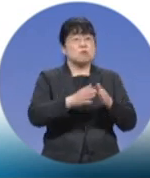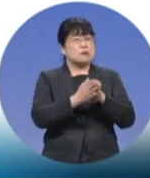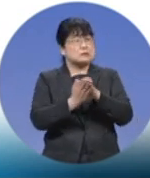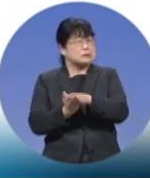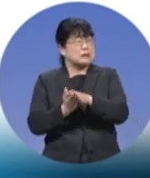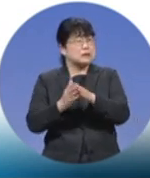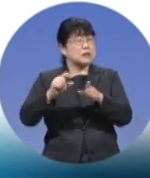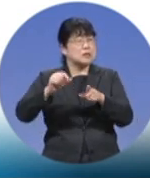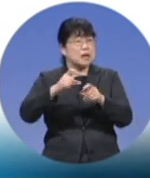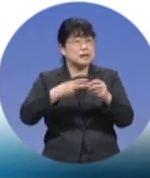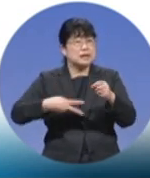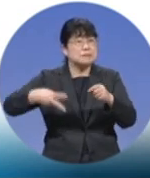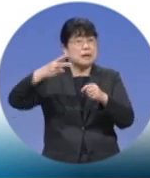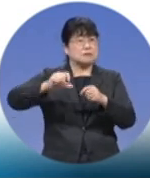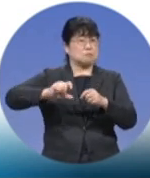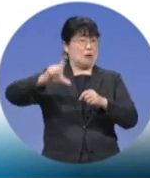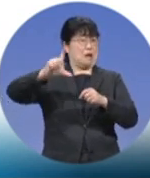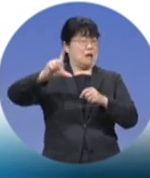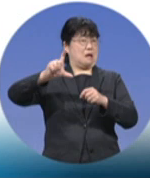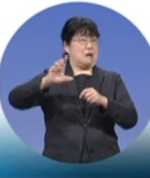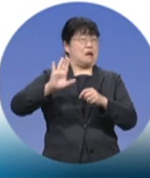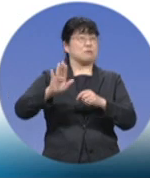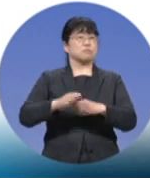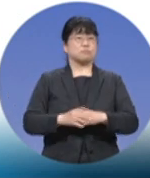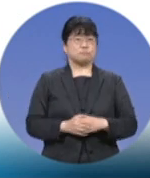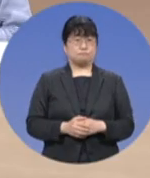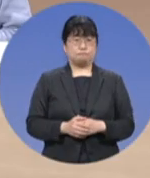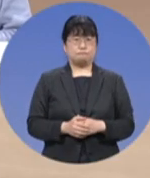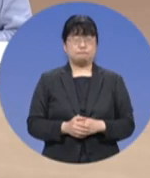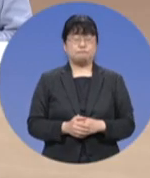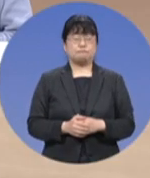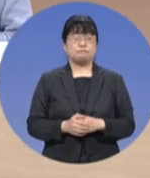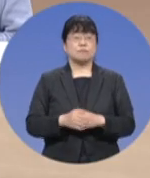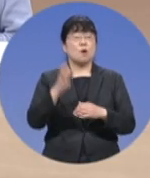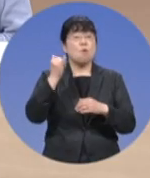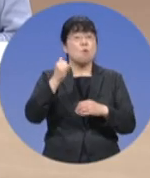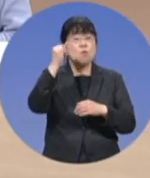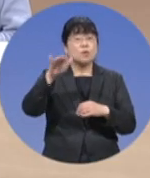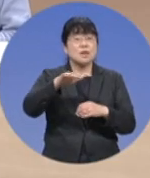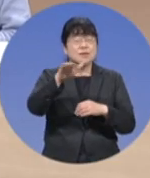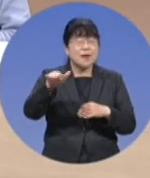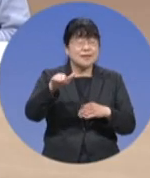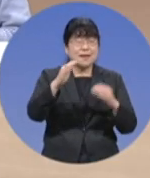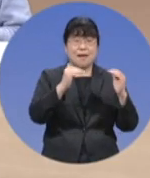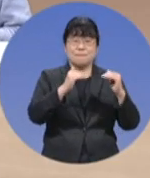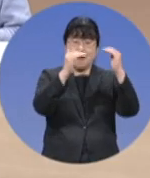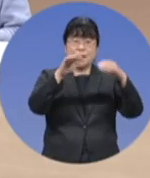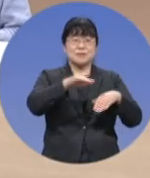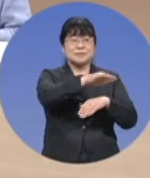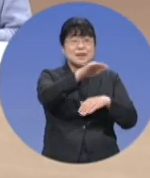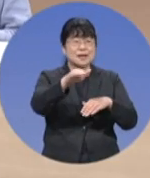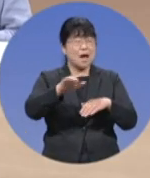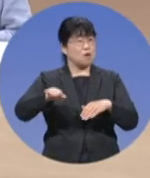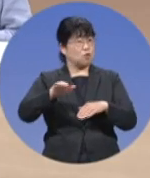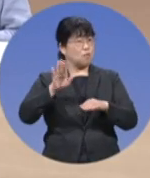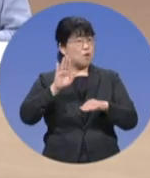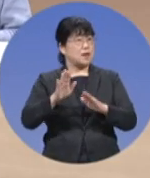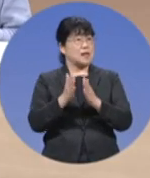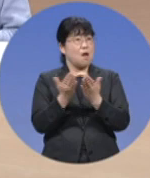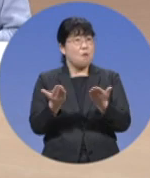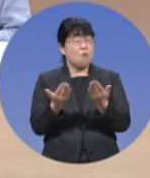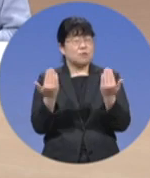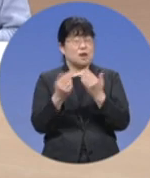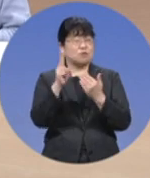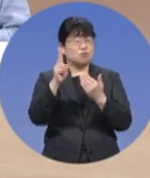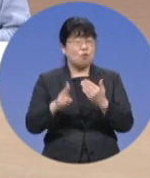が2倍以上も高かったというデータがあります。 保護者の方や周りの大人が子どもたちの手本となるよう、